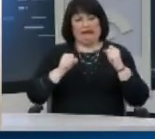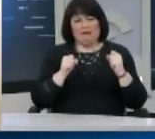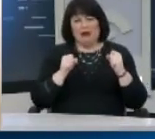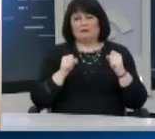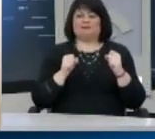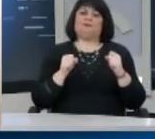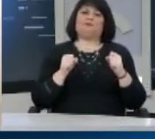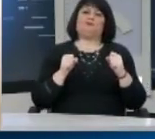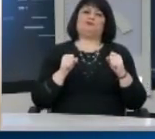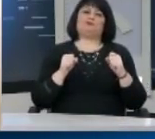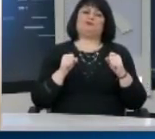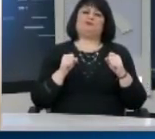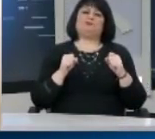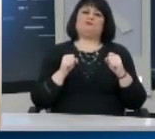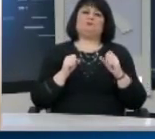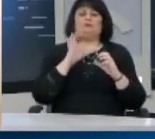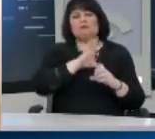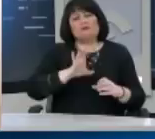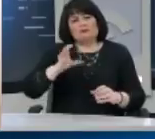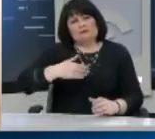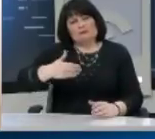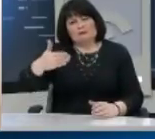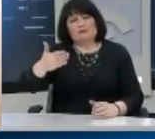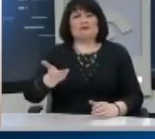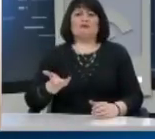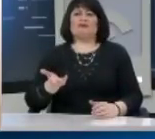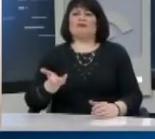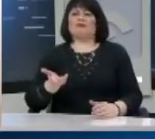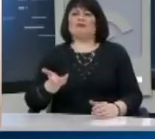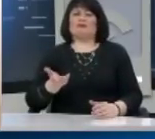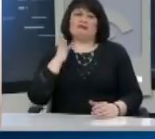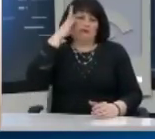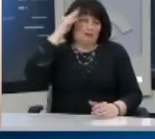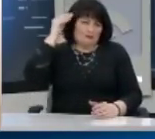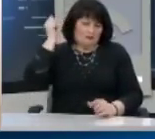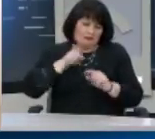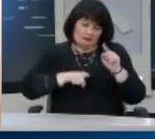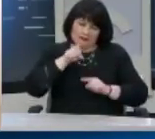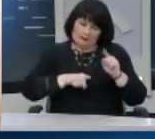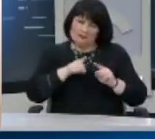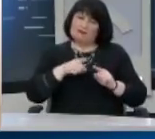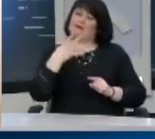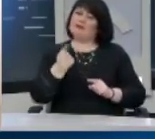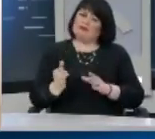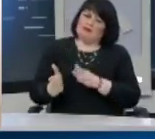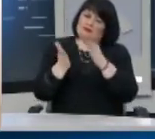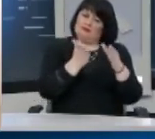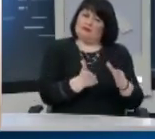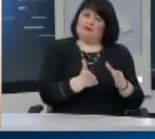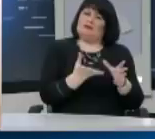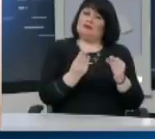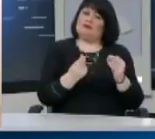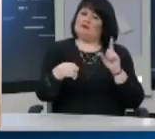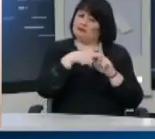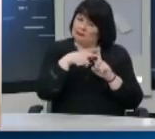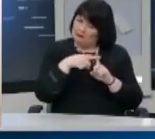εποχές οι οποίες έχουνε συτή κάτω από το πέπλο της λήθης και υπάρχουν και από κει πάρα πολύ